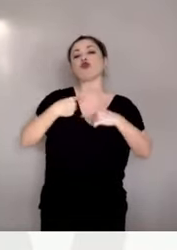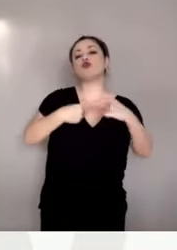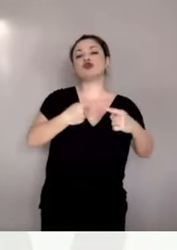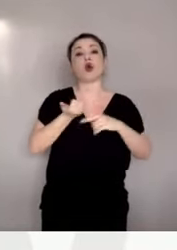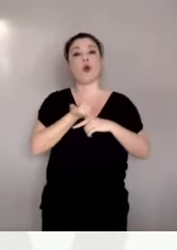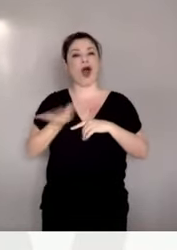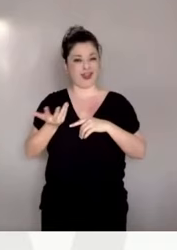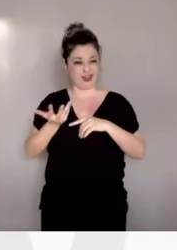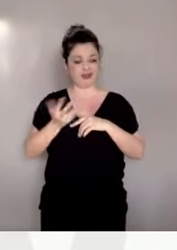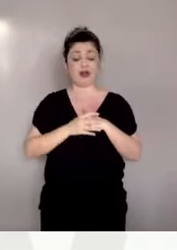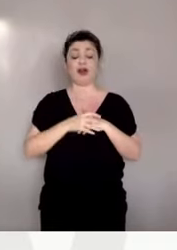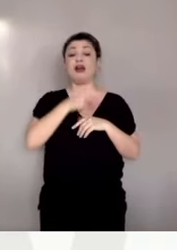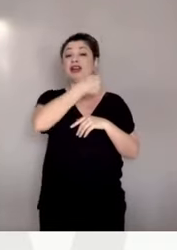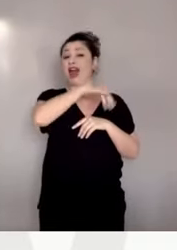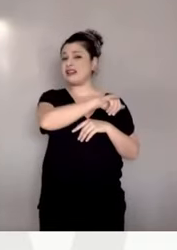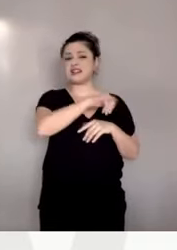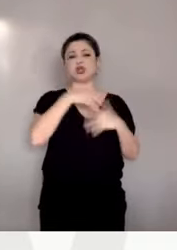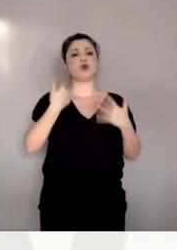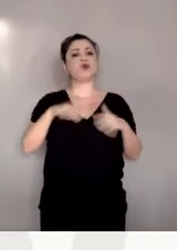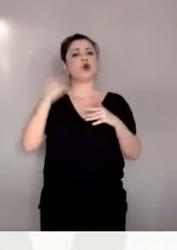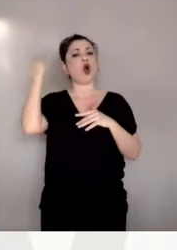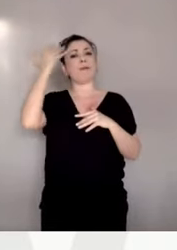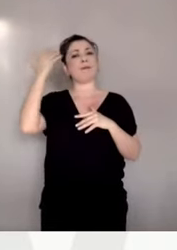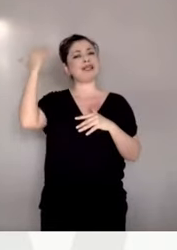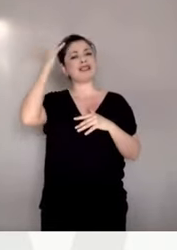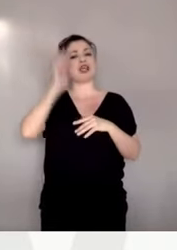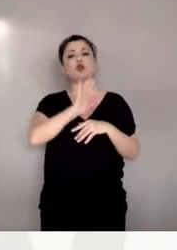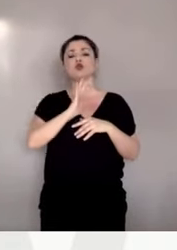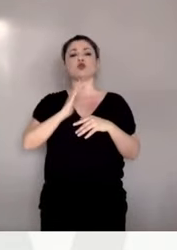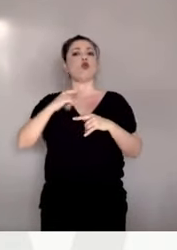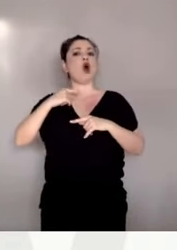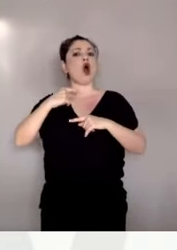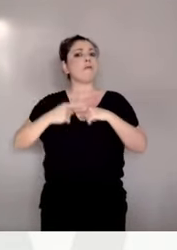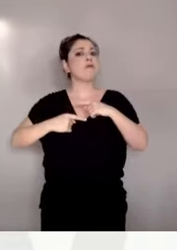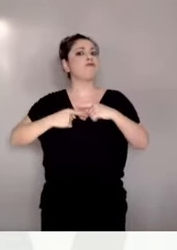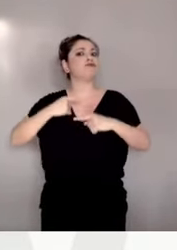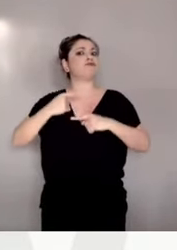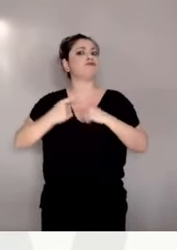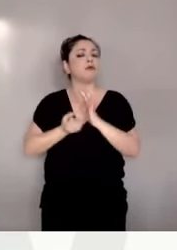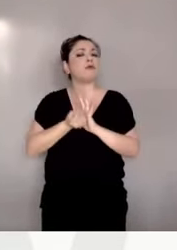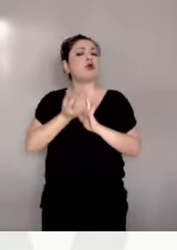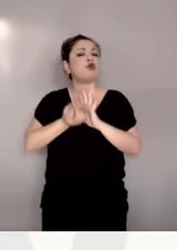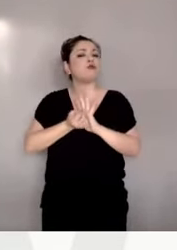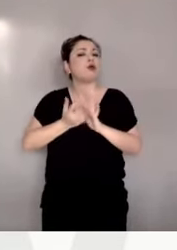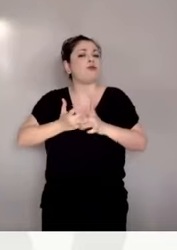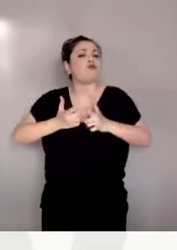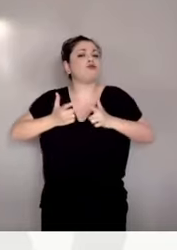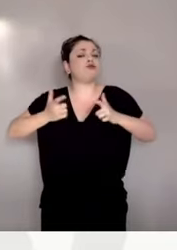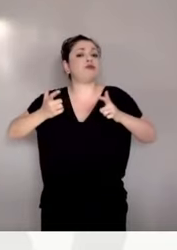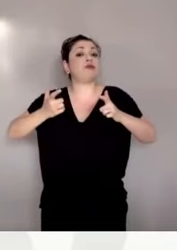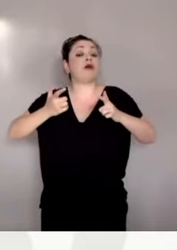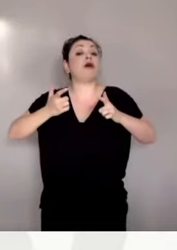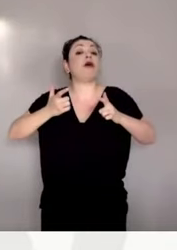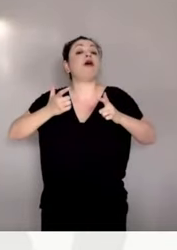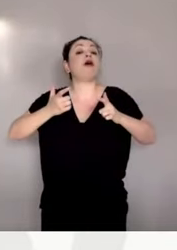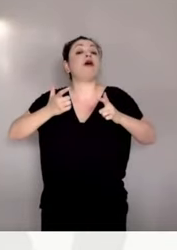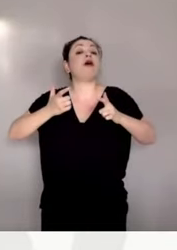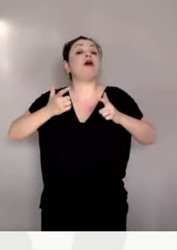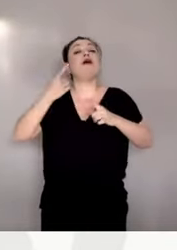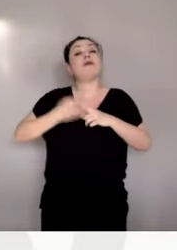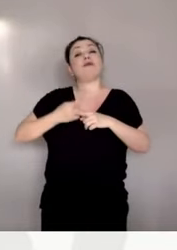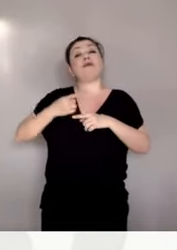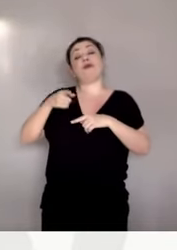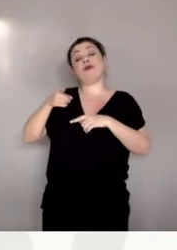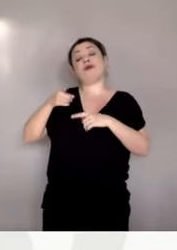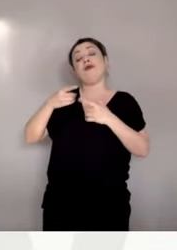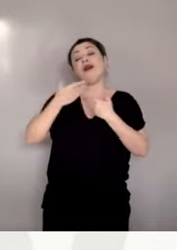il pensiero di Nancy è fecondo perché, insieme anche proprio al suo amico, purtroppo ci ha già lasciati, Philippe